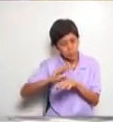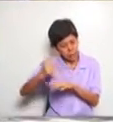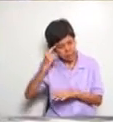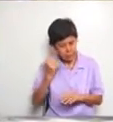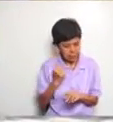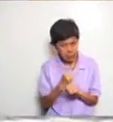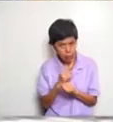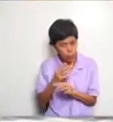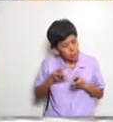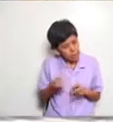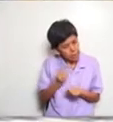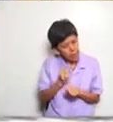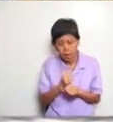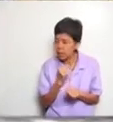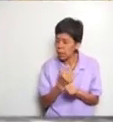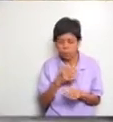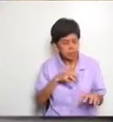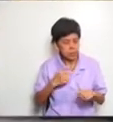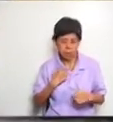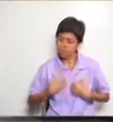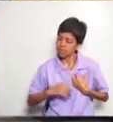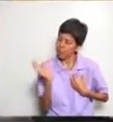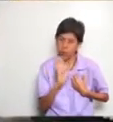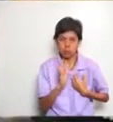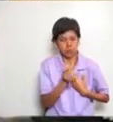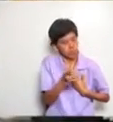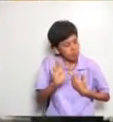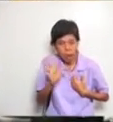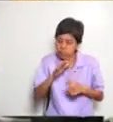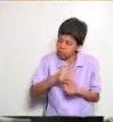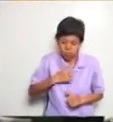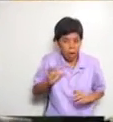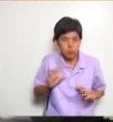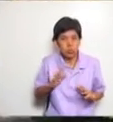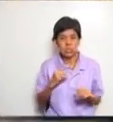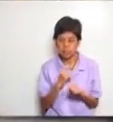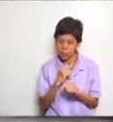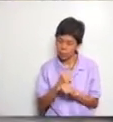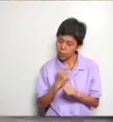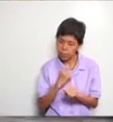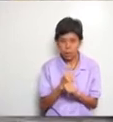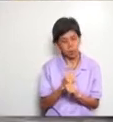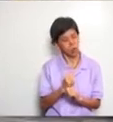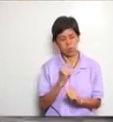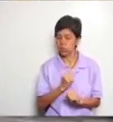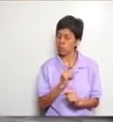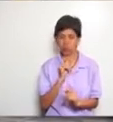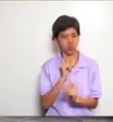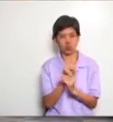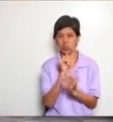ใหผมเอาตัวรอด ผมจะเอาตัรอด โยไมส้างคามườngดลอนใหใครากทรรชาติเอาการอเราผมเสบ ผมจะเสบโยไมผดตนองครอม